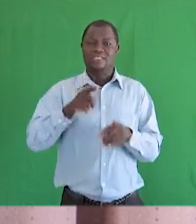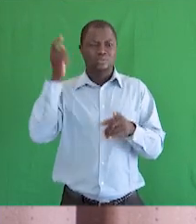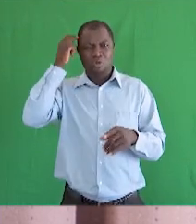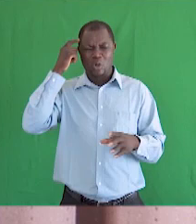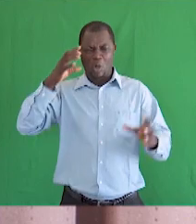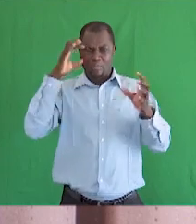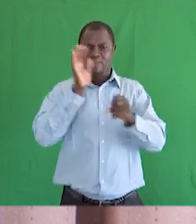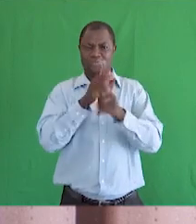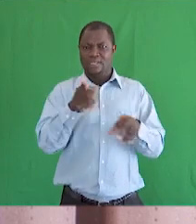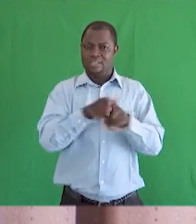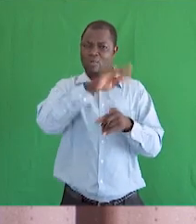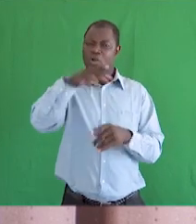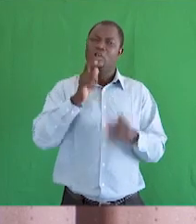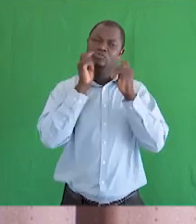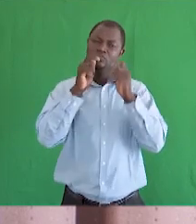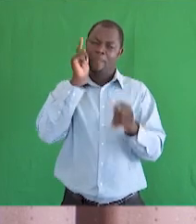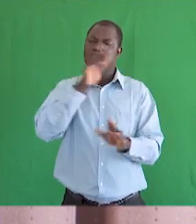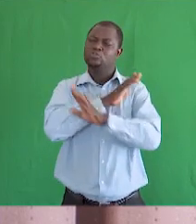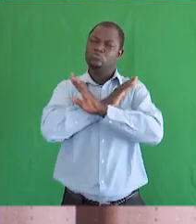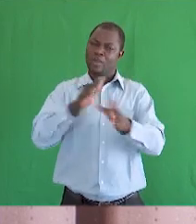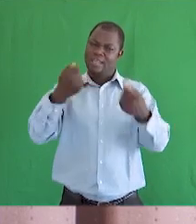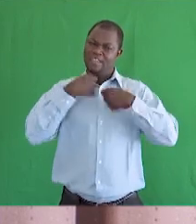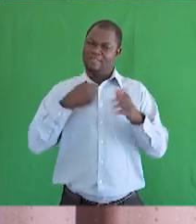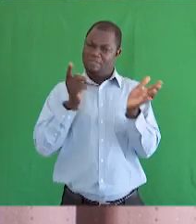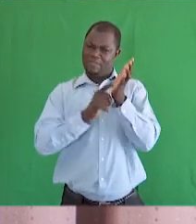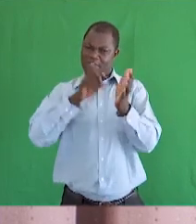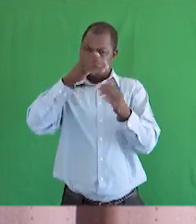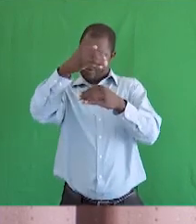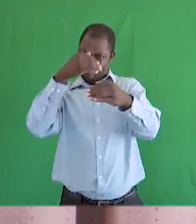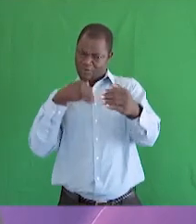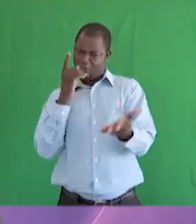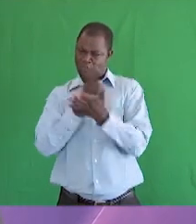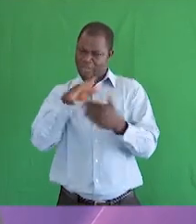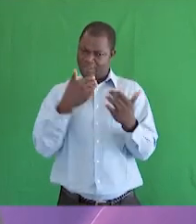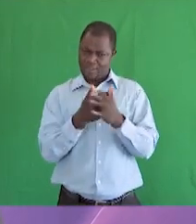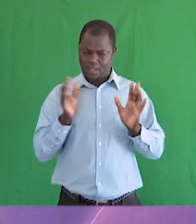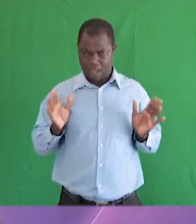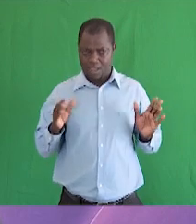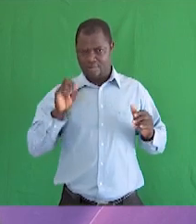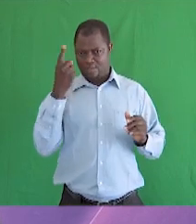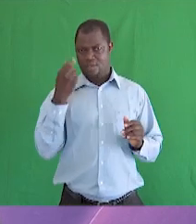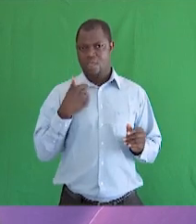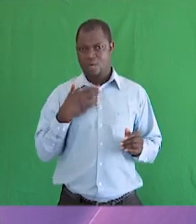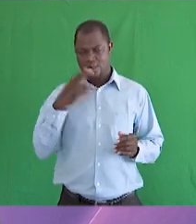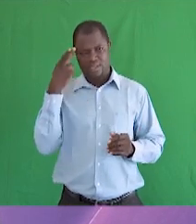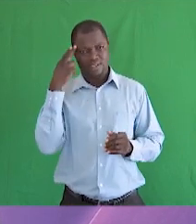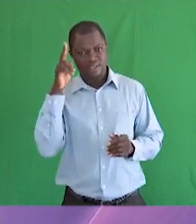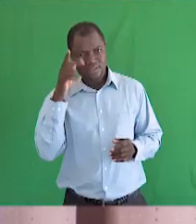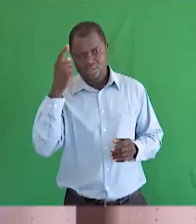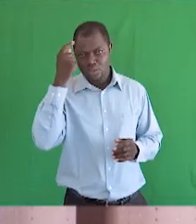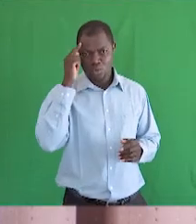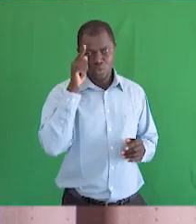vari kukudzidzisai kuti usatange wandipa bonde tisati tapedza zvimwe zvakawanda wanda ziva nai nzwana